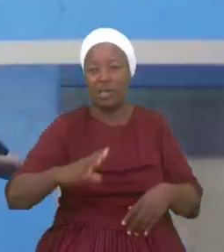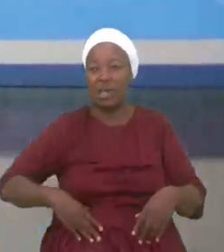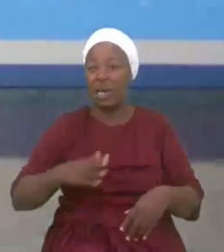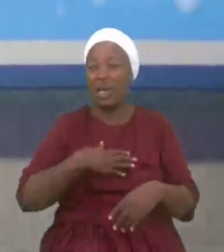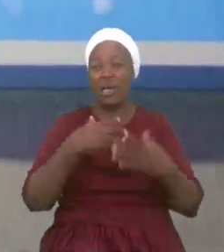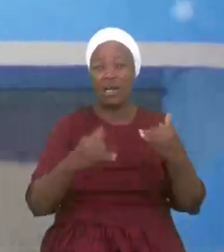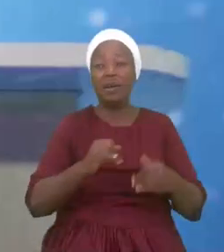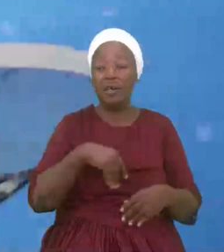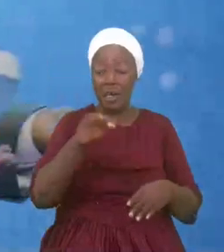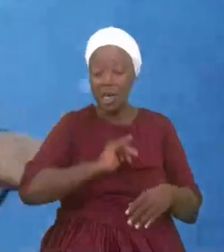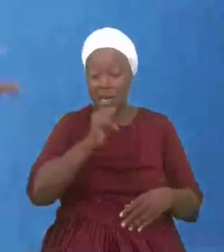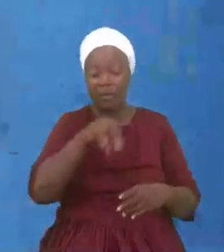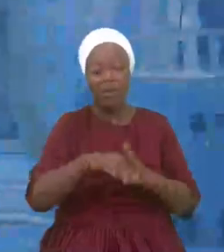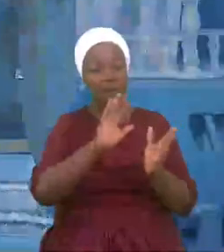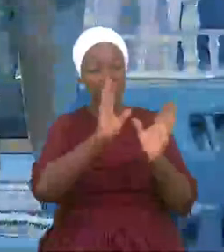des